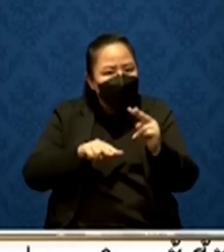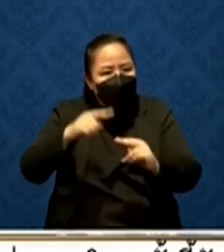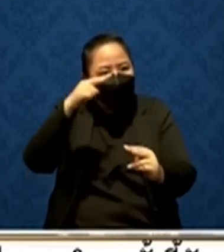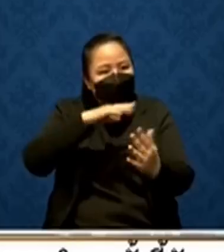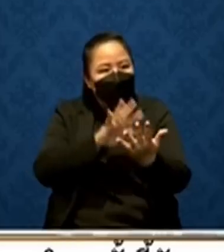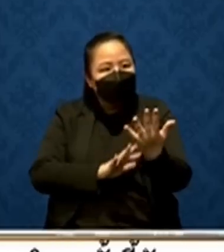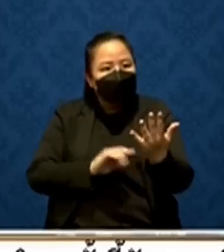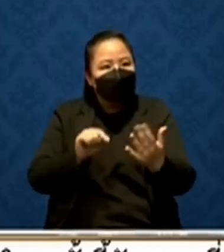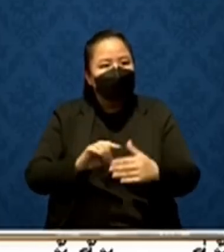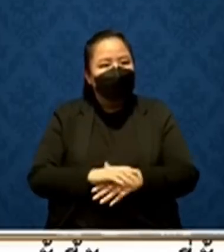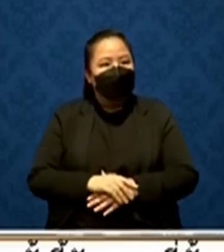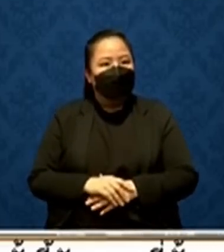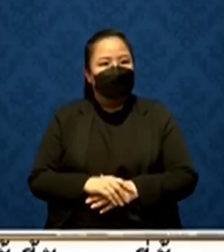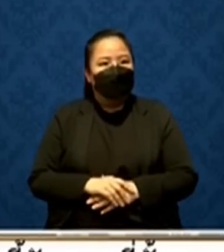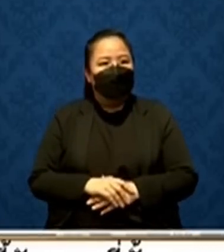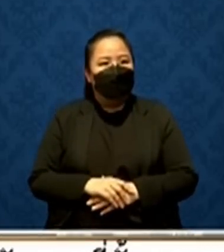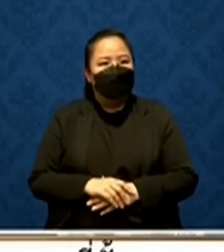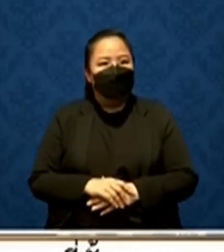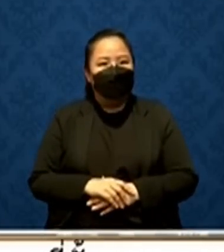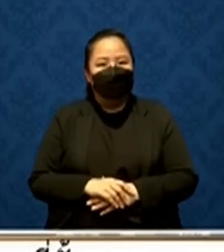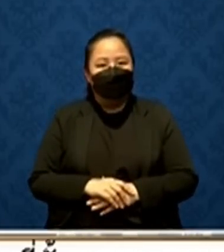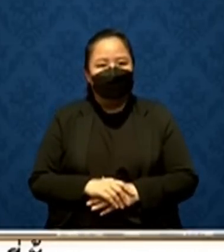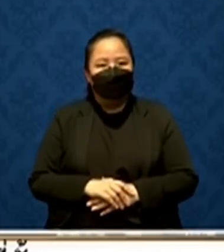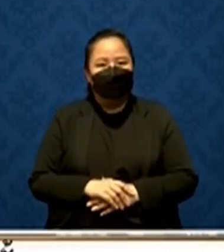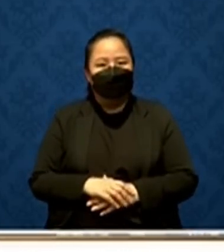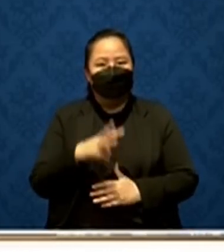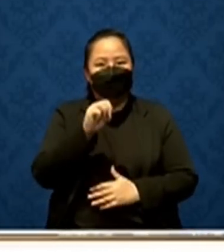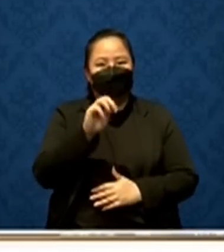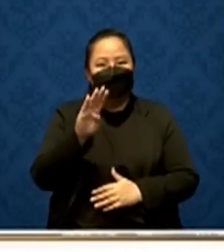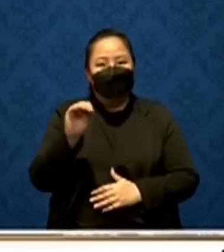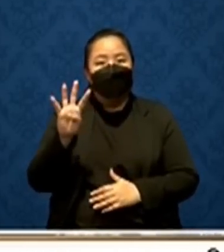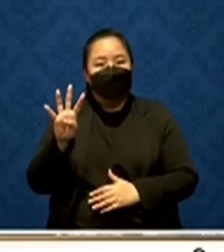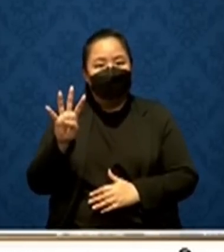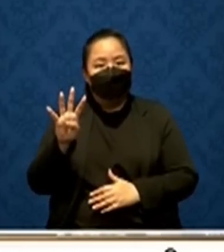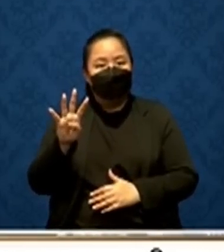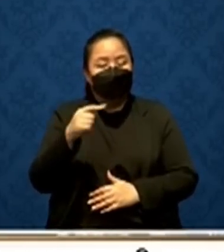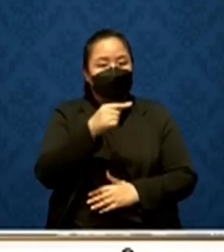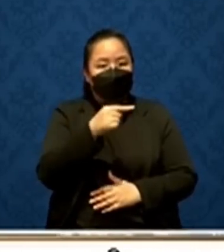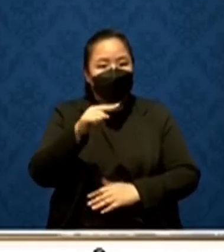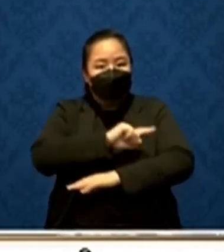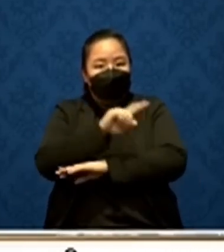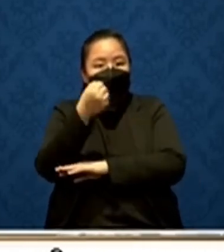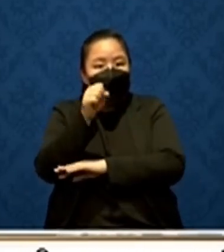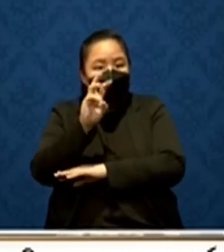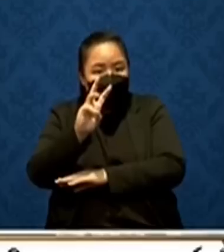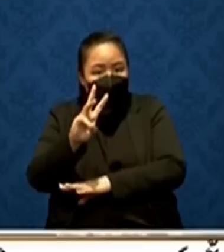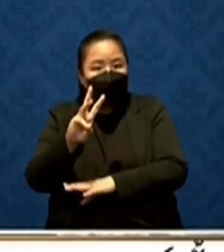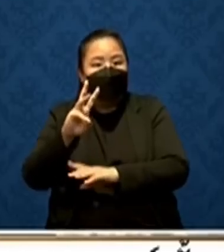อ่ะก็ใช้มอ 44บริหารประเทศจนถึงวันที่ 16กรกฎาคม